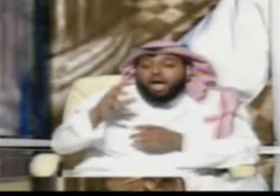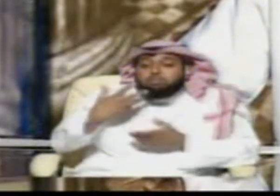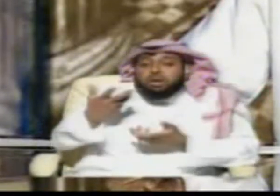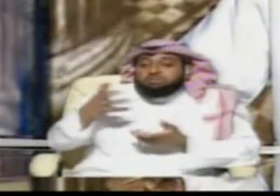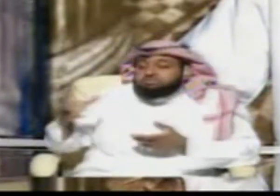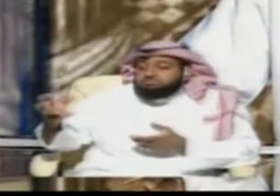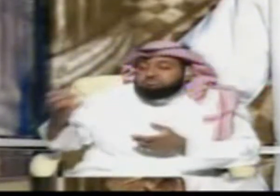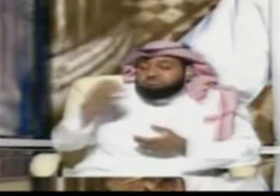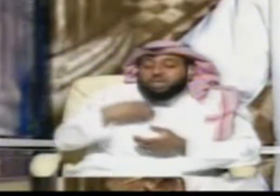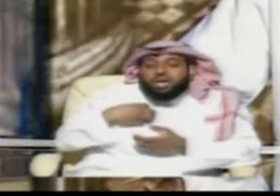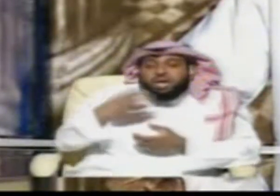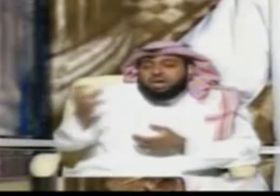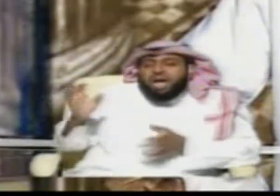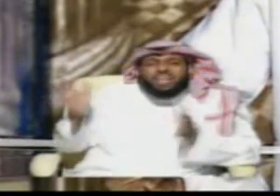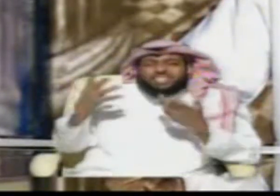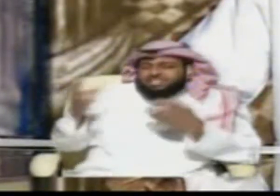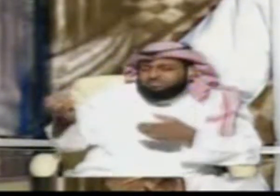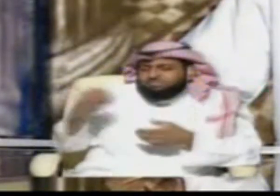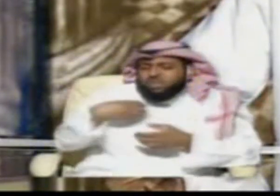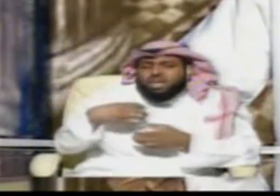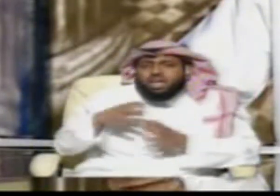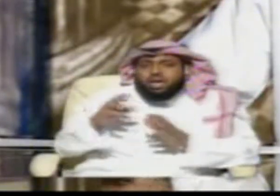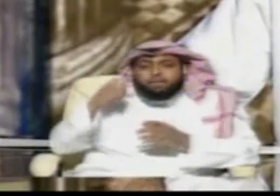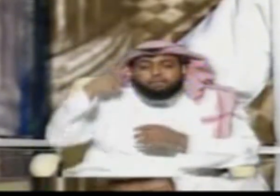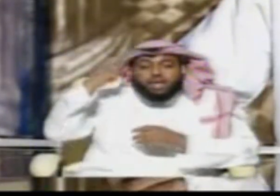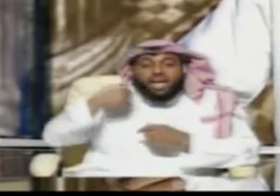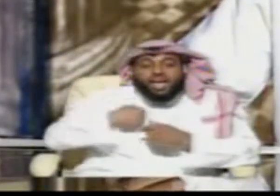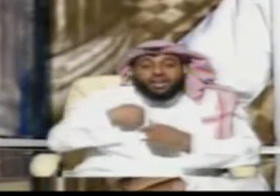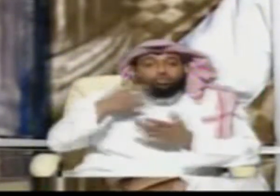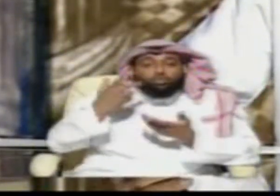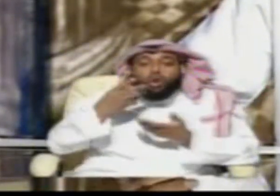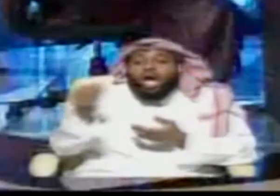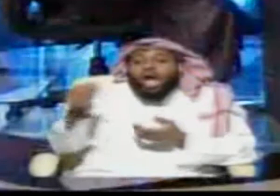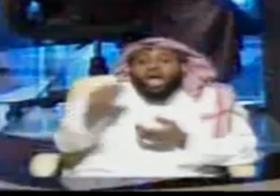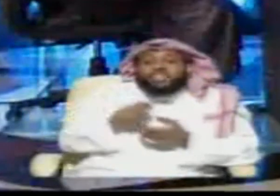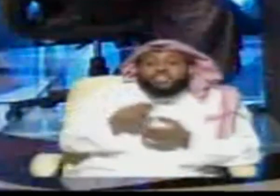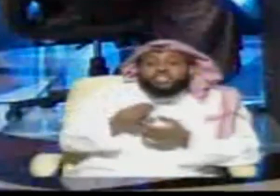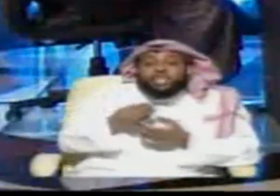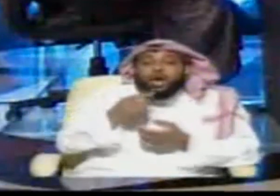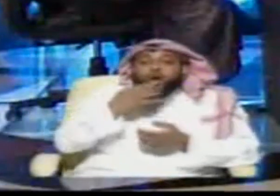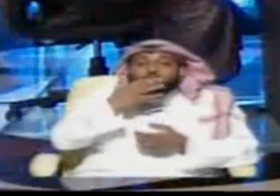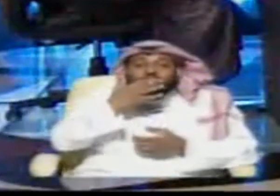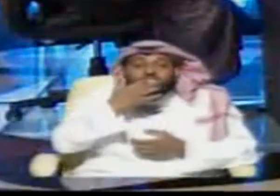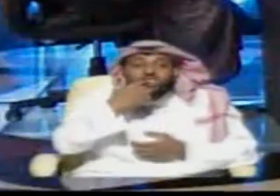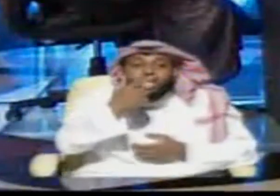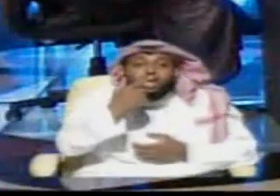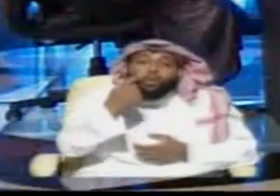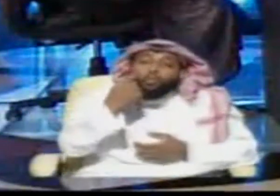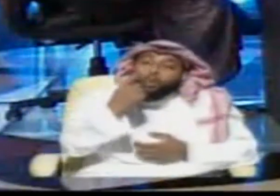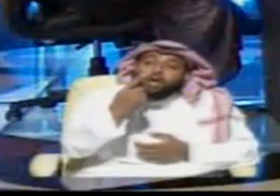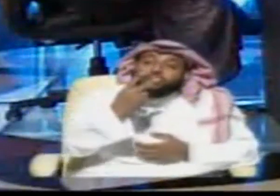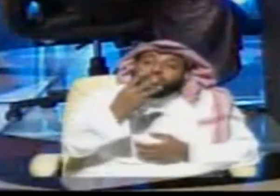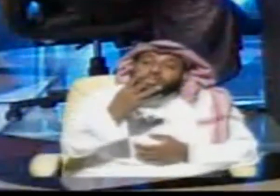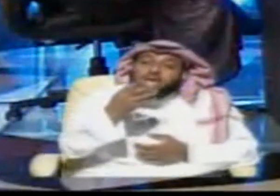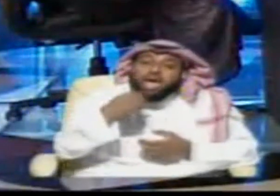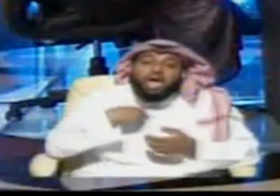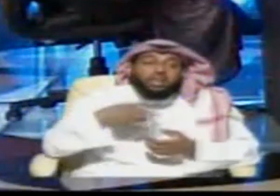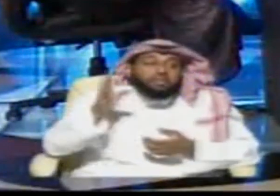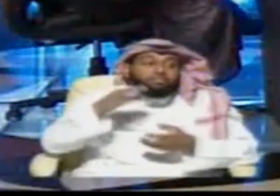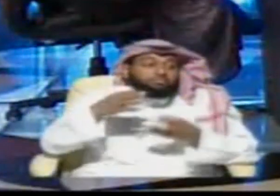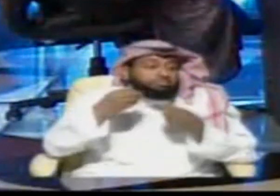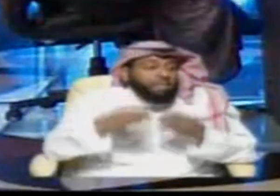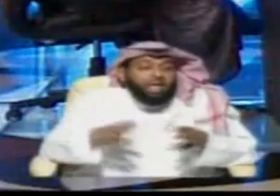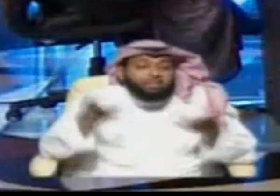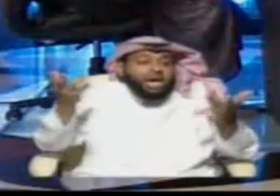بي الزمن وحتى الآن لا أعرف هل هي هدية أو غير هدية، وهي ضاعت هذه الحاجة، فهل أعتبرها